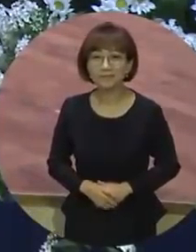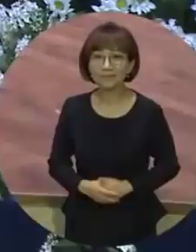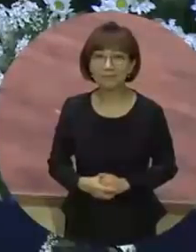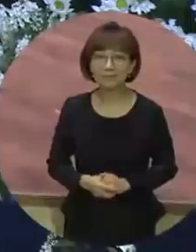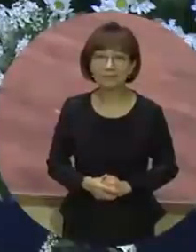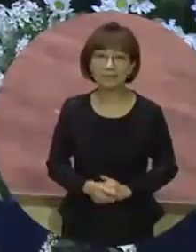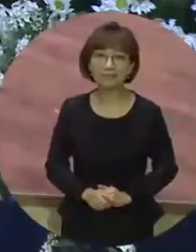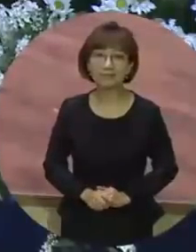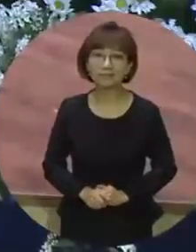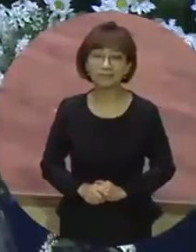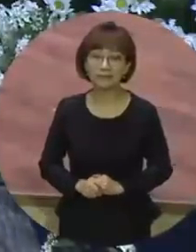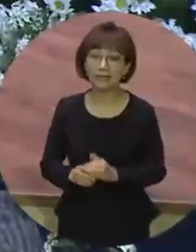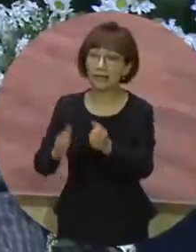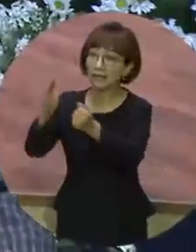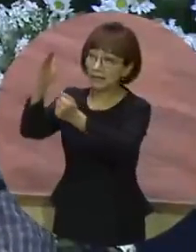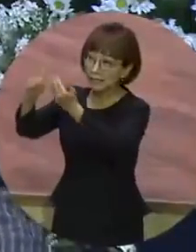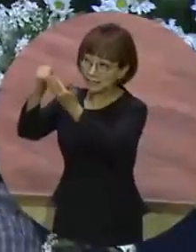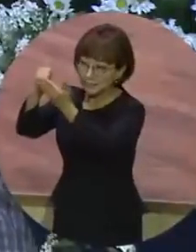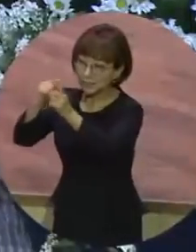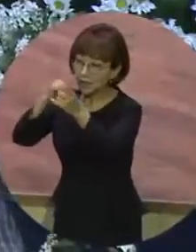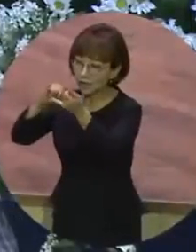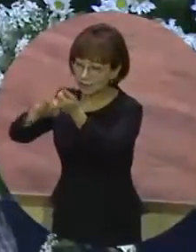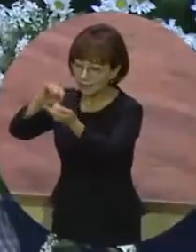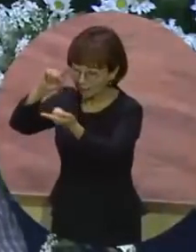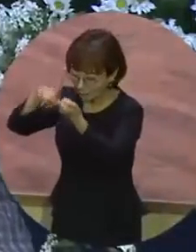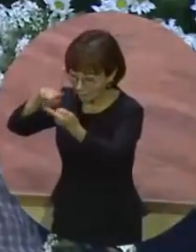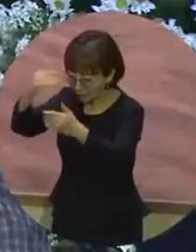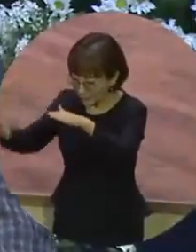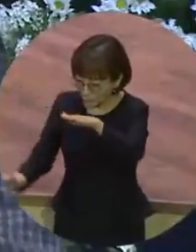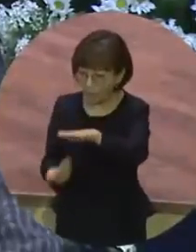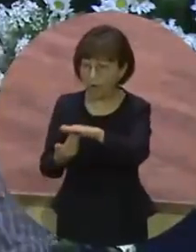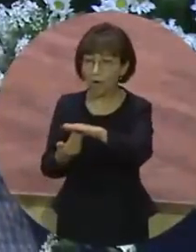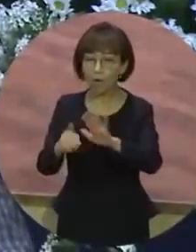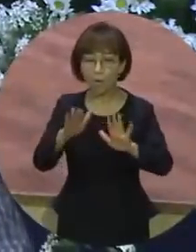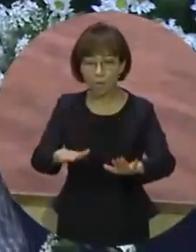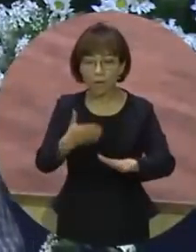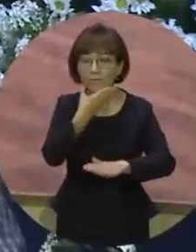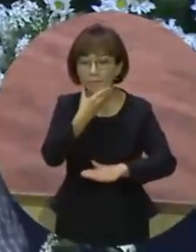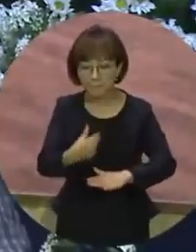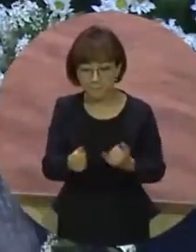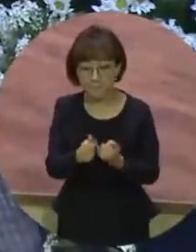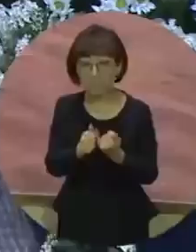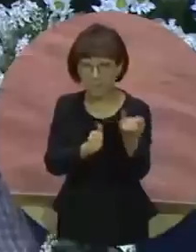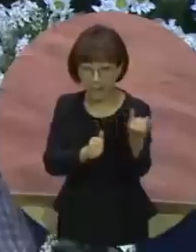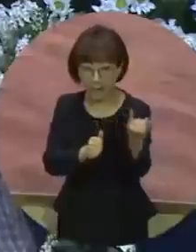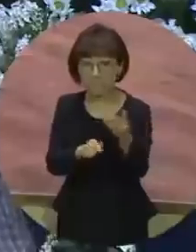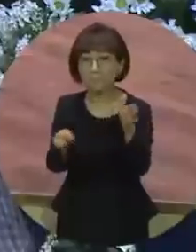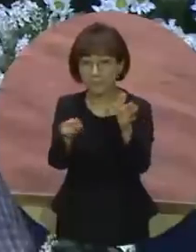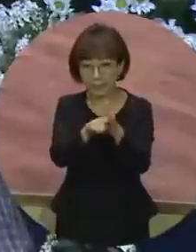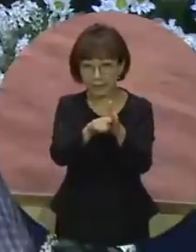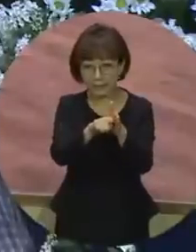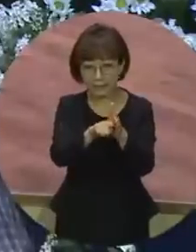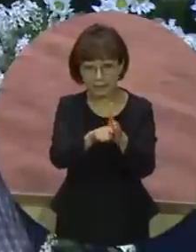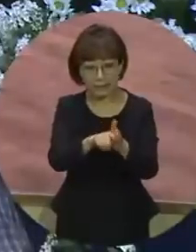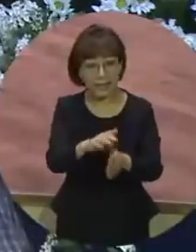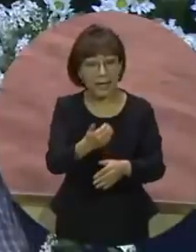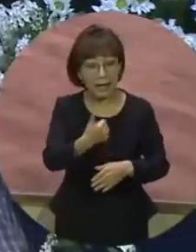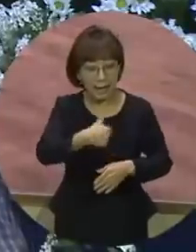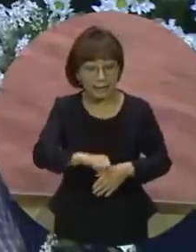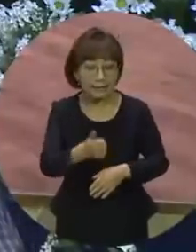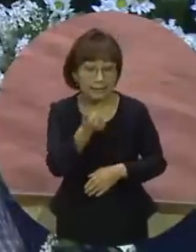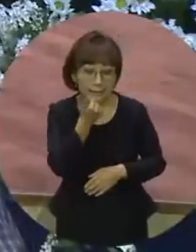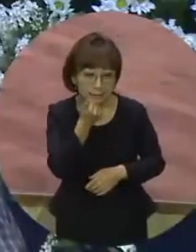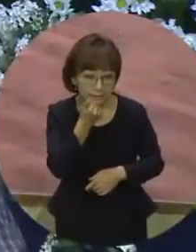반드시 이루신다는 사실을 사라가 믿고 그 언약을 아들 이삭에게 전달하죠. 아들 이삭에게 전달.